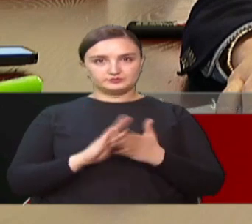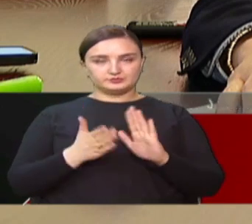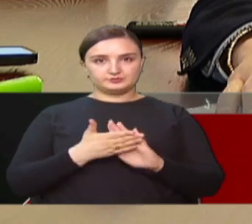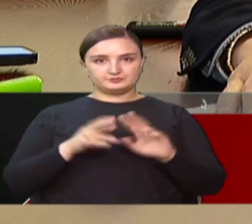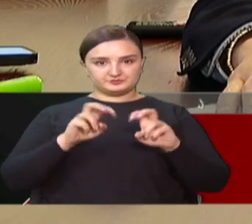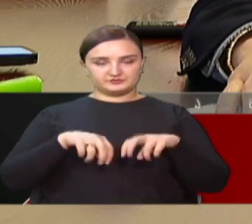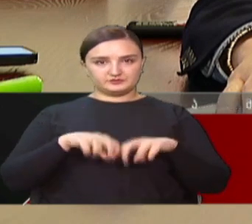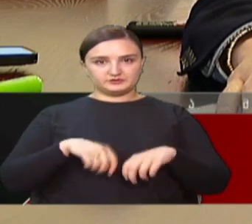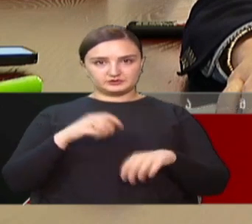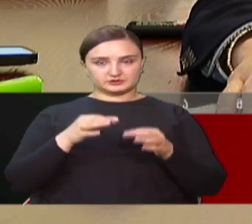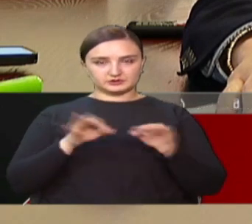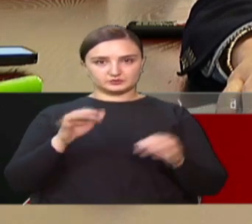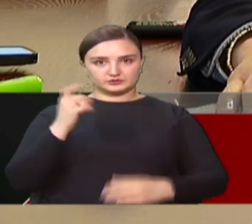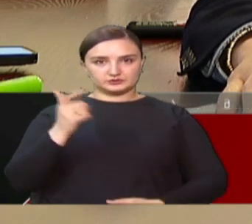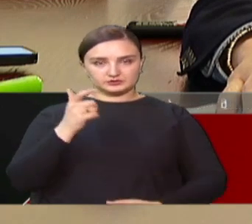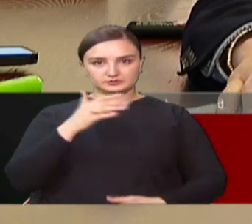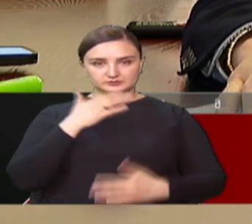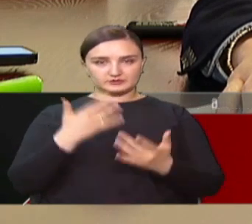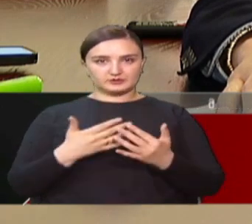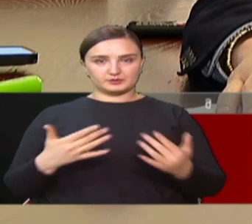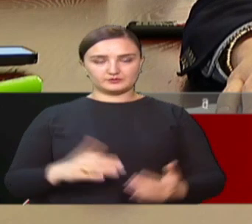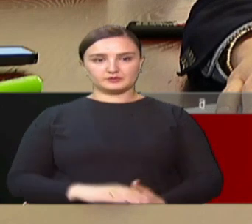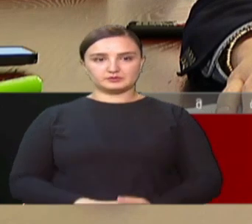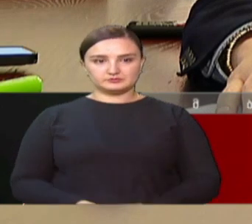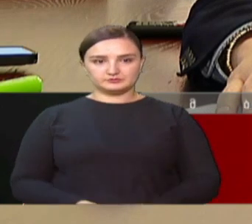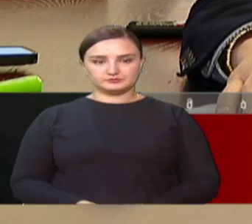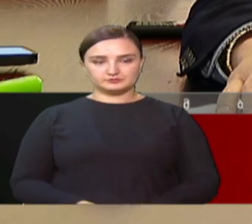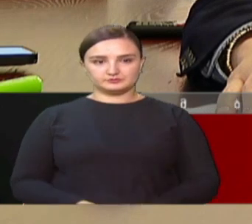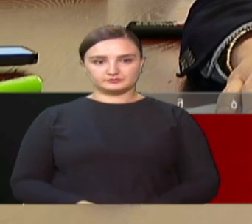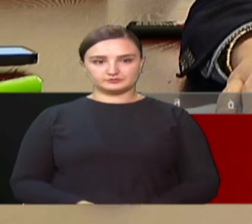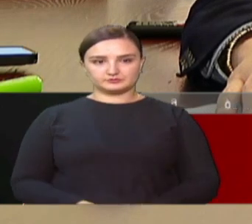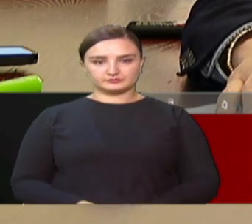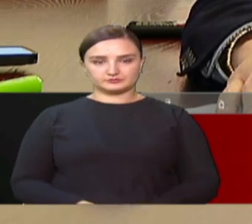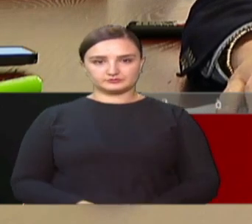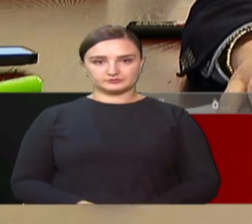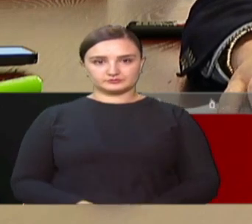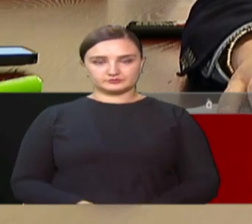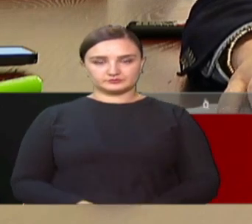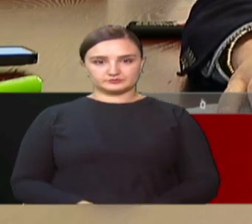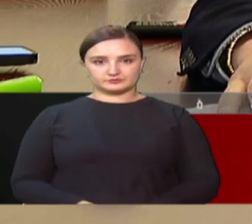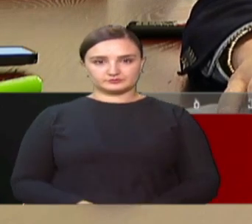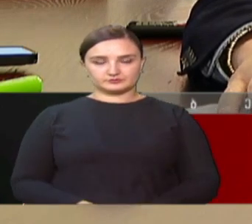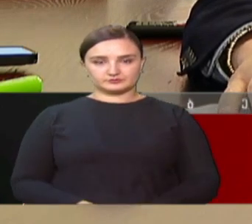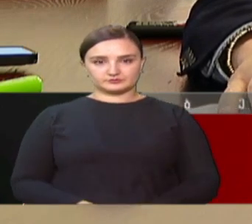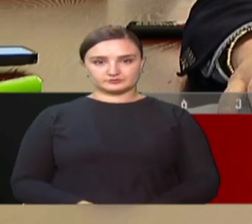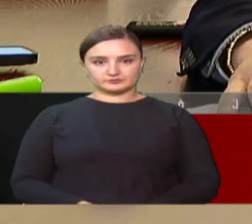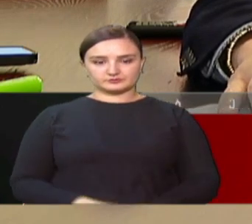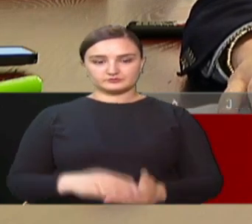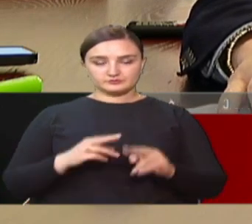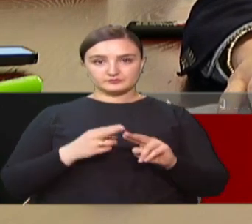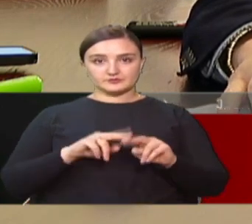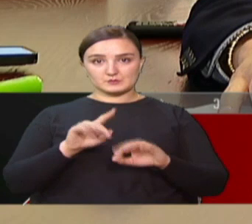მდგომარეობას იკვლევს და დემოკრატიის მრავალფეროვნება. ეს არის პროექტი, რომელსაც მსოფლიო